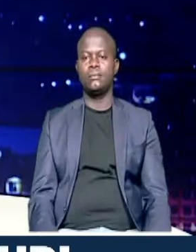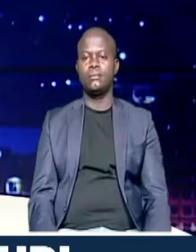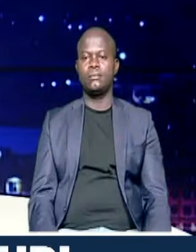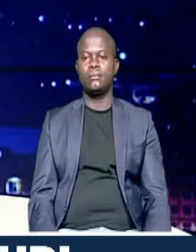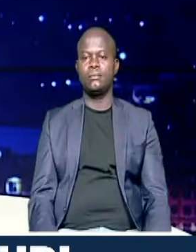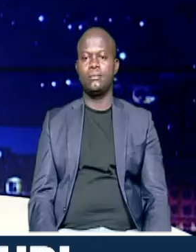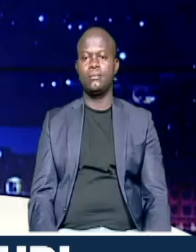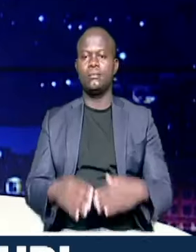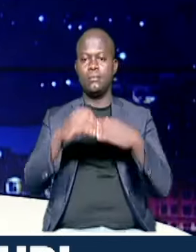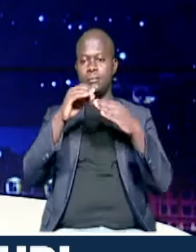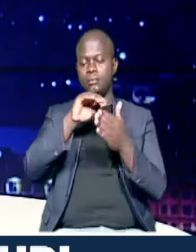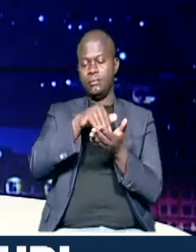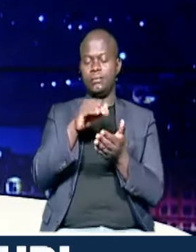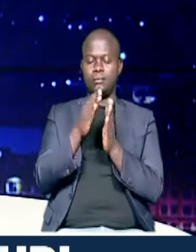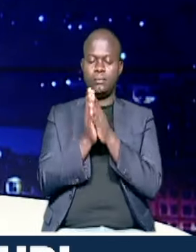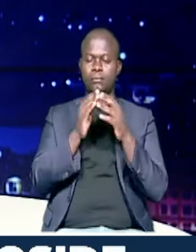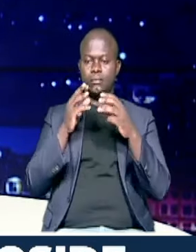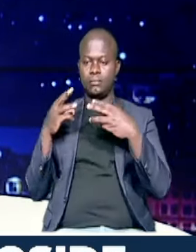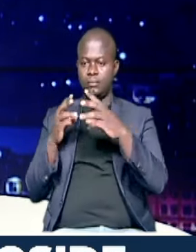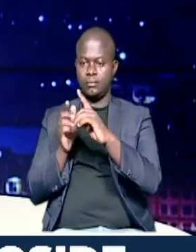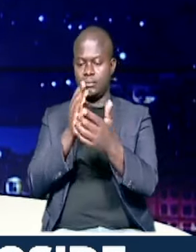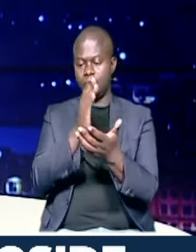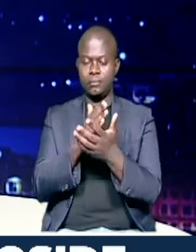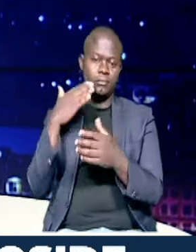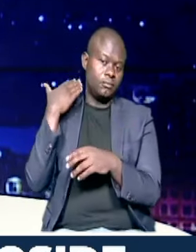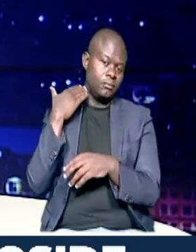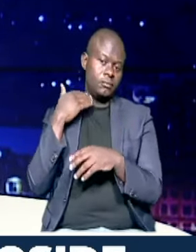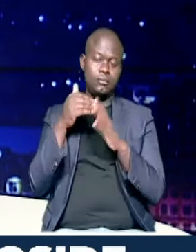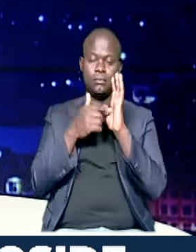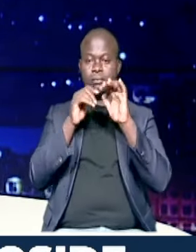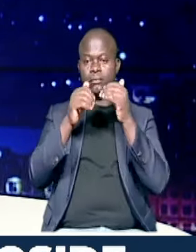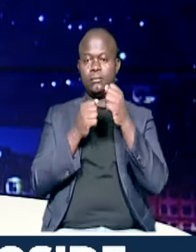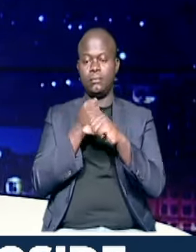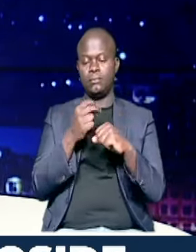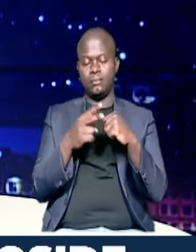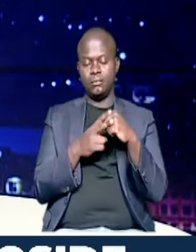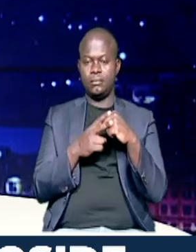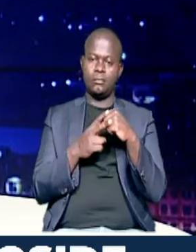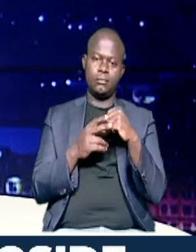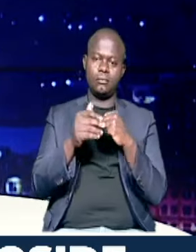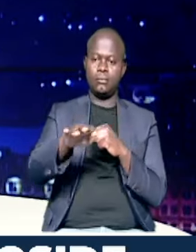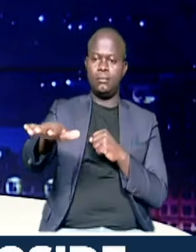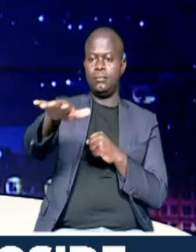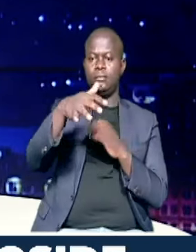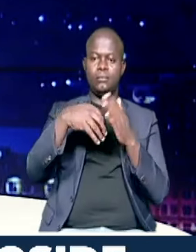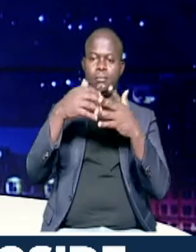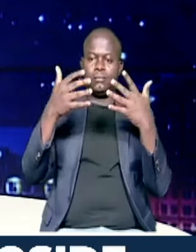Ubuyobozi bw'ingoro y'amateka y'urugamba rwo guhagarika jenoside bugaragaza ko mu myaka 7 iyi ngoro